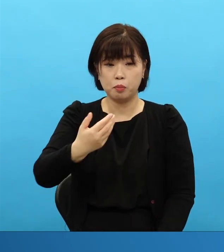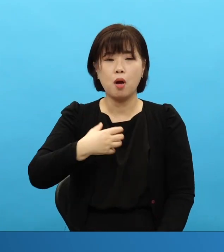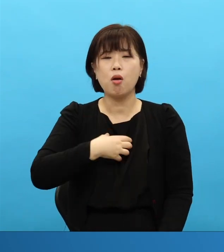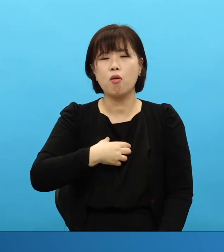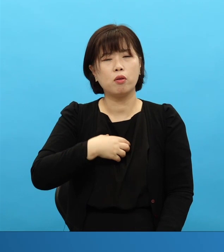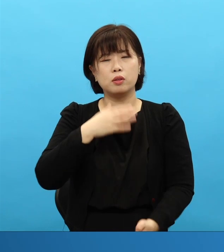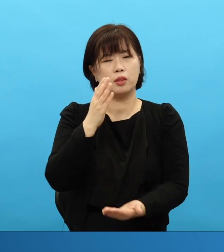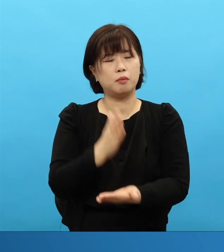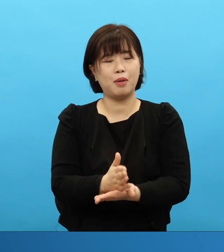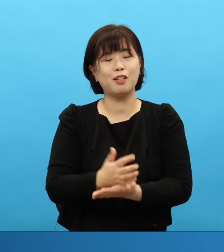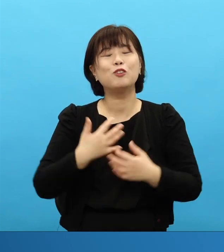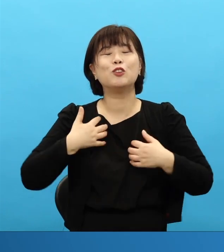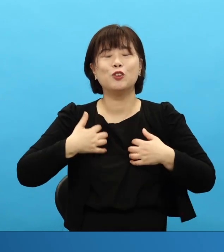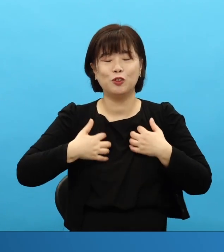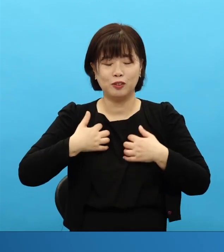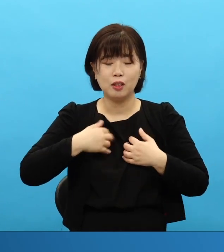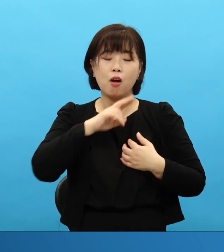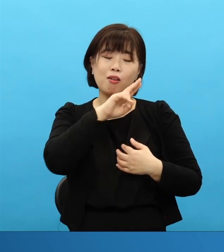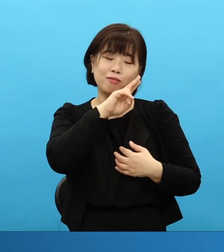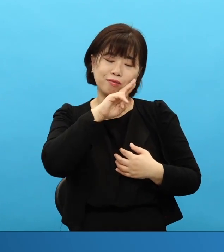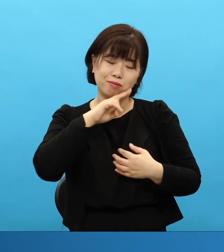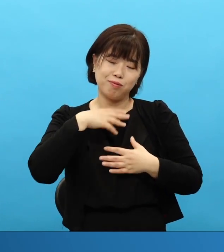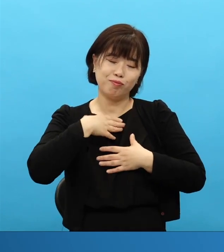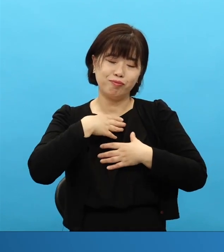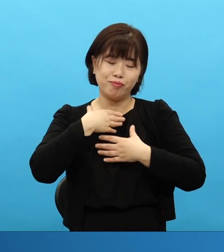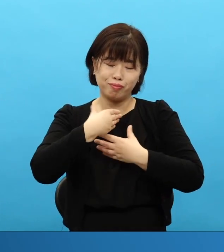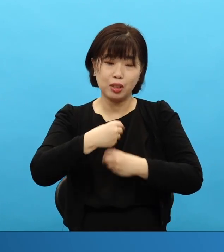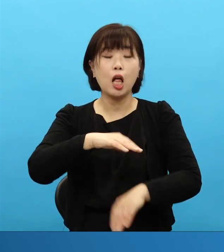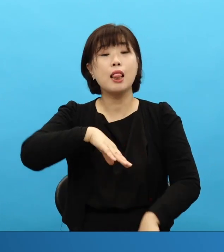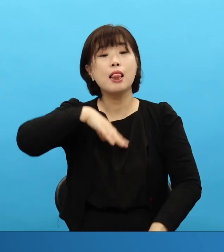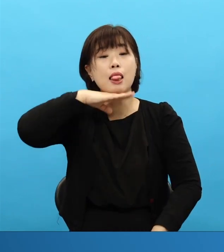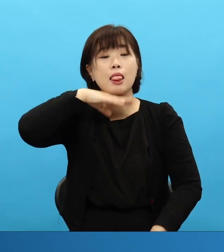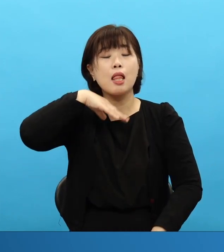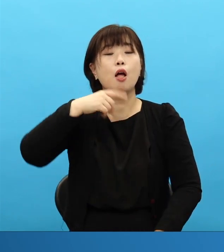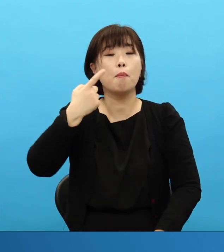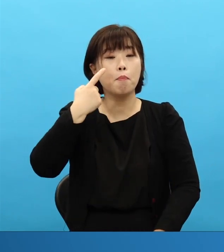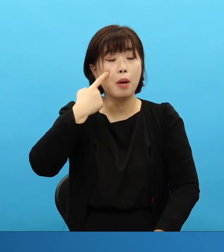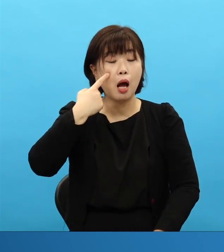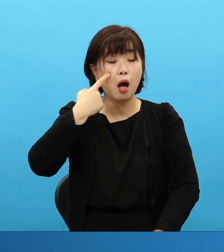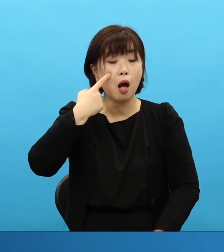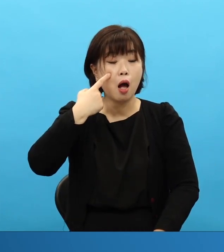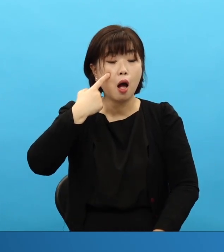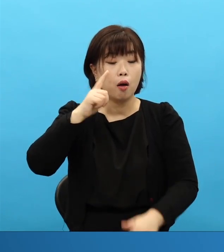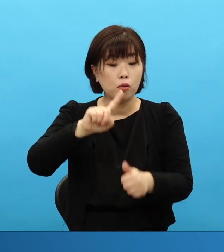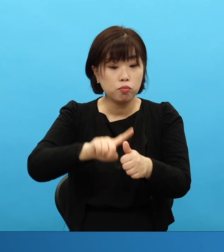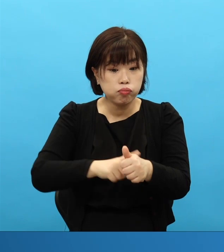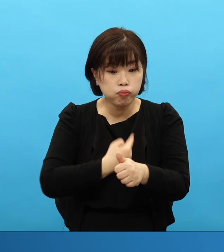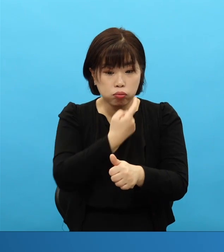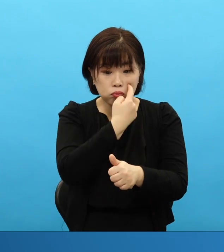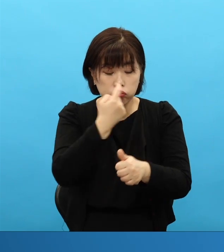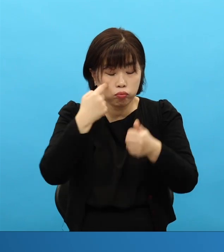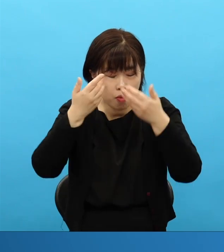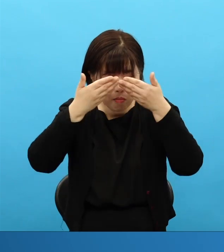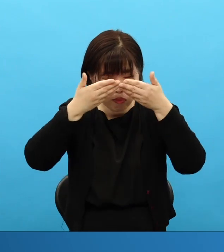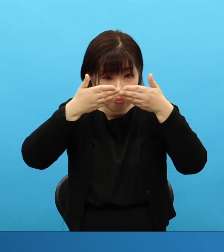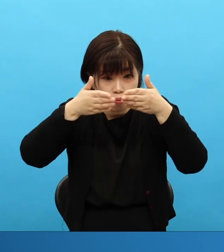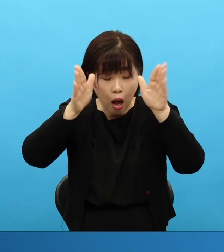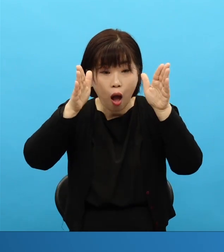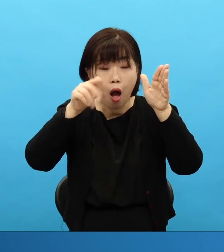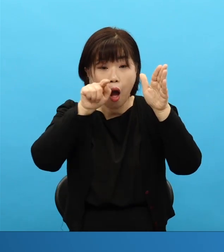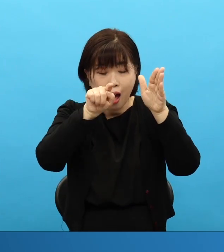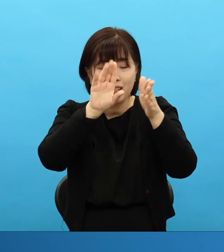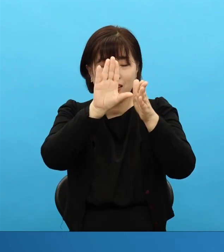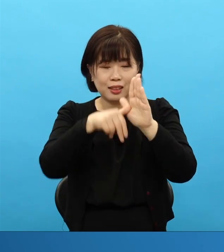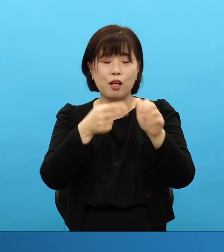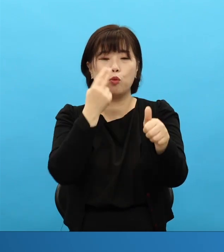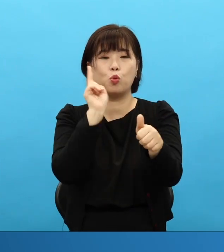누리고 기다리세요. Don't worry about a thing, enjoy 그러면 and wait. 보입니다. Then you will see. 도전하세요. That's when you 그러자 challenge. 응답이 많이 와 있는 사람 좀 오면